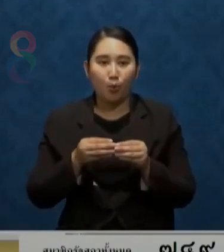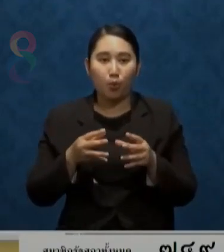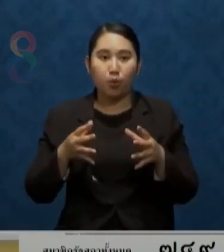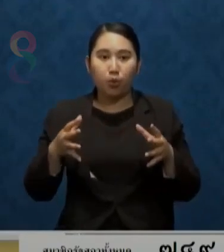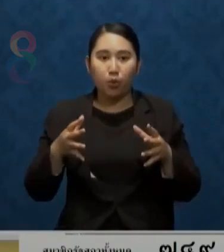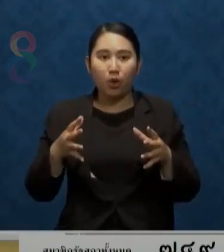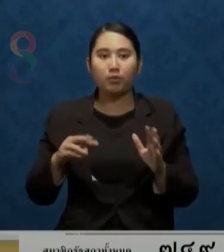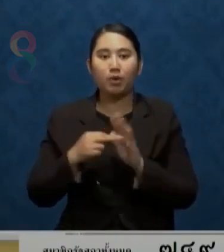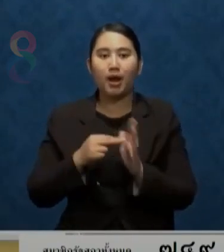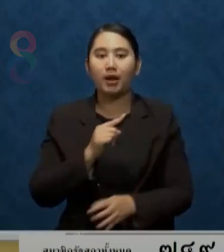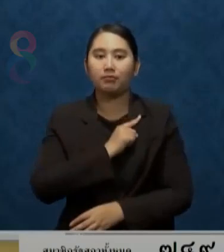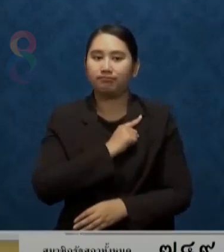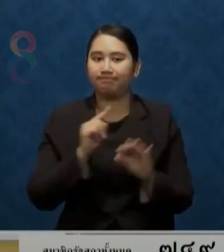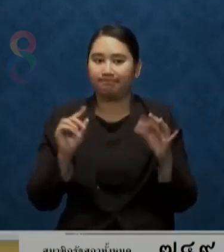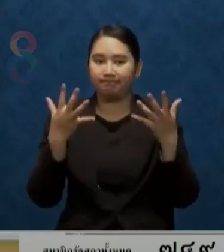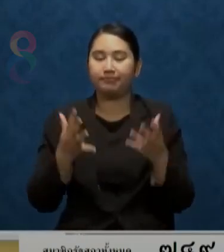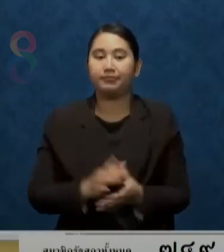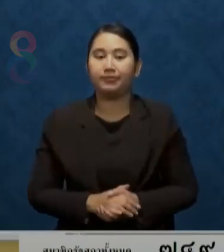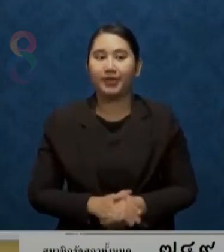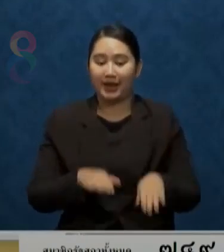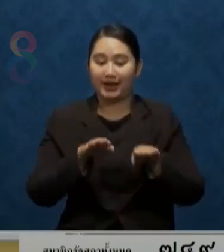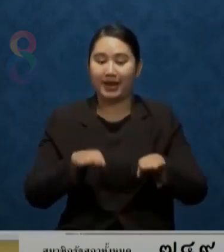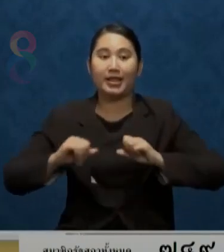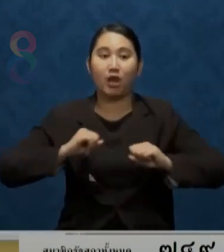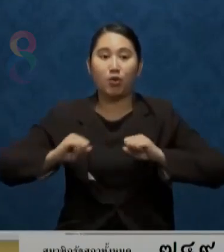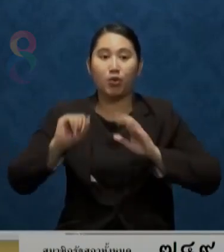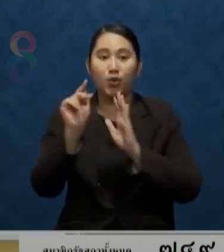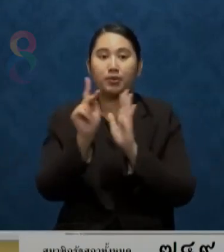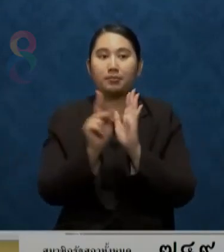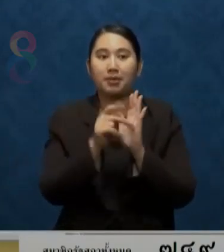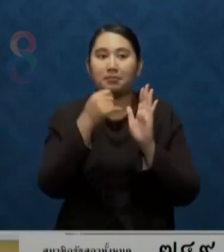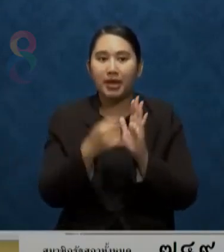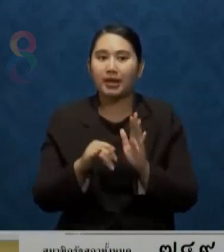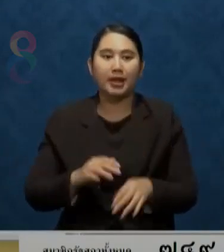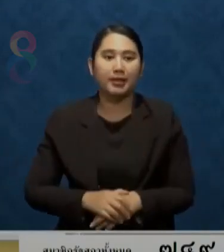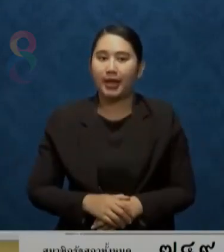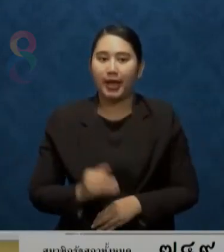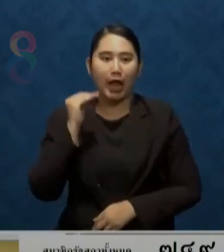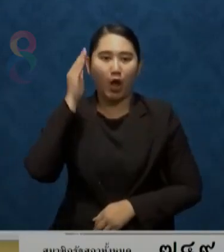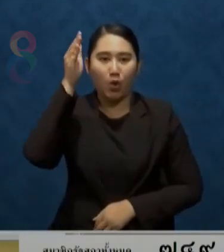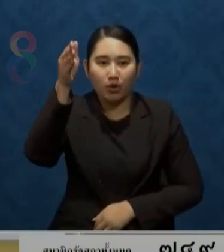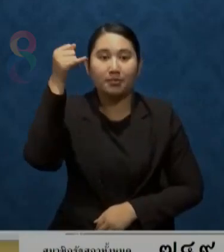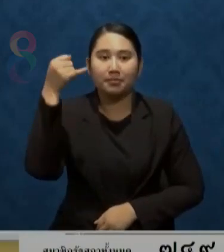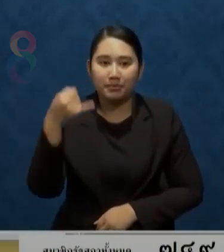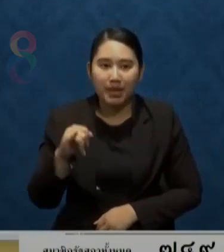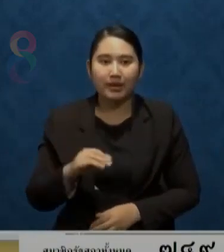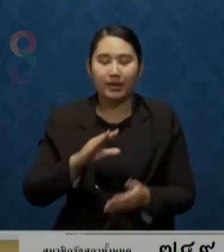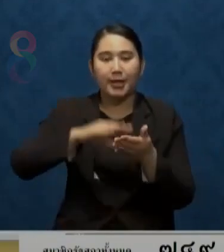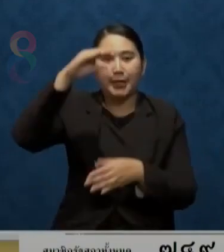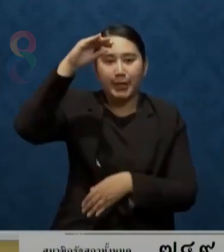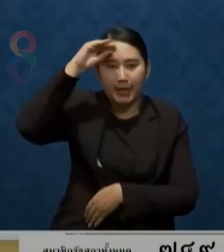ยขาดความรับผิดชอบทำให้เด็กกระทำผิดกฎหมายเสียอนาคตเสียการเล่าการ